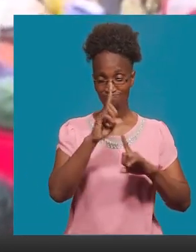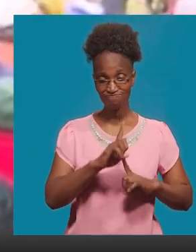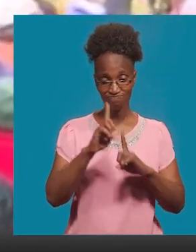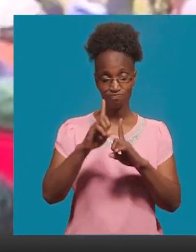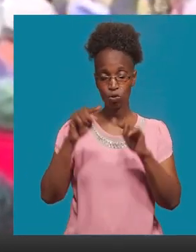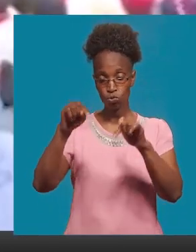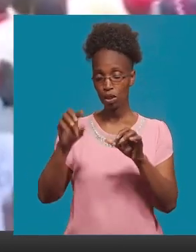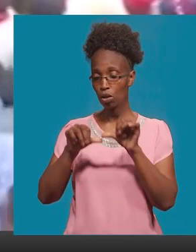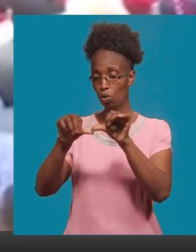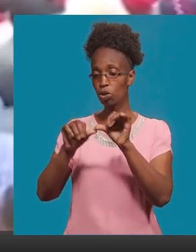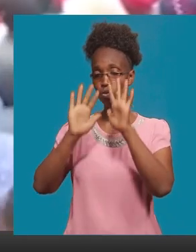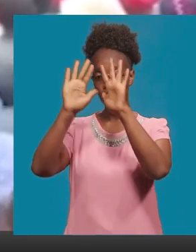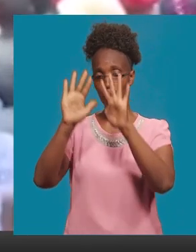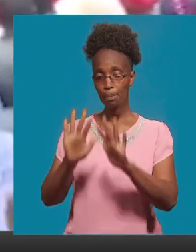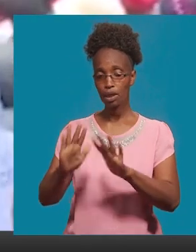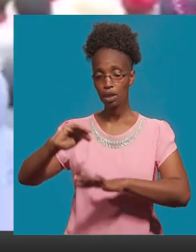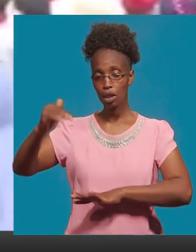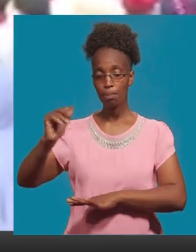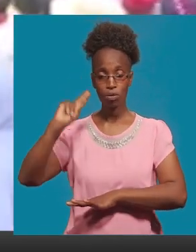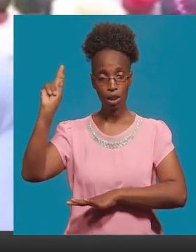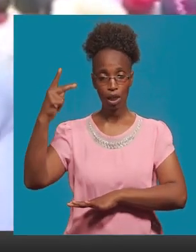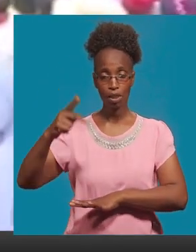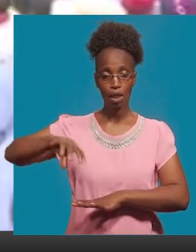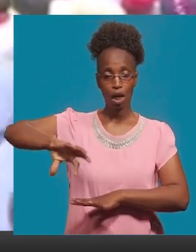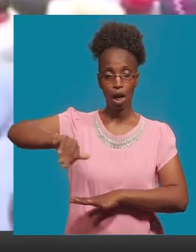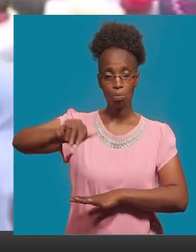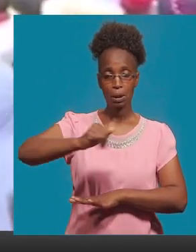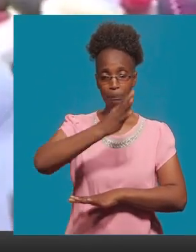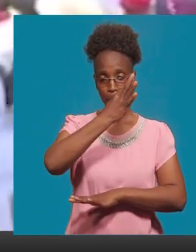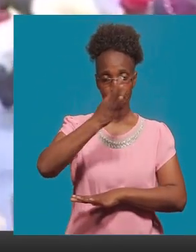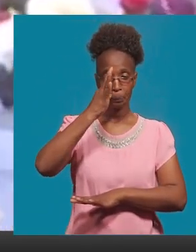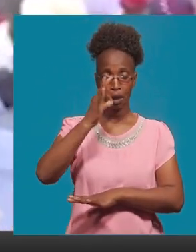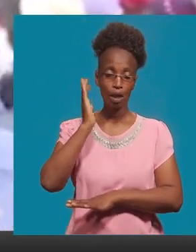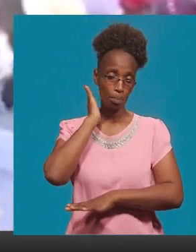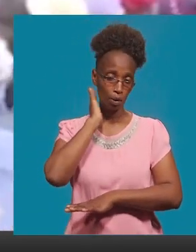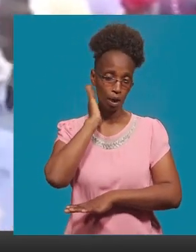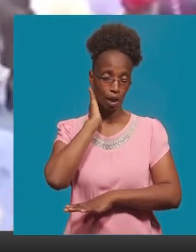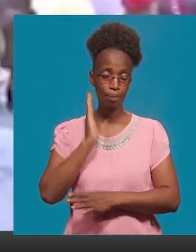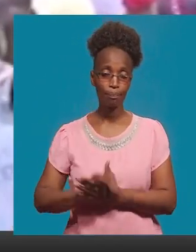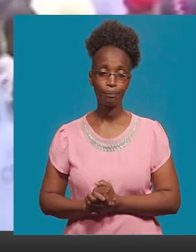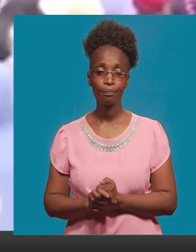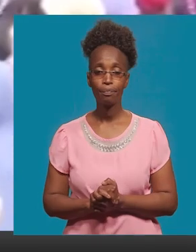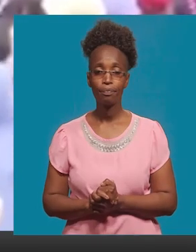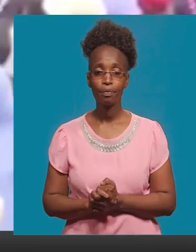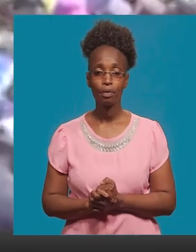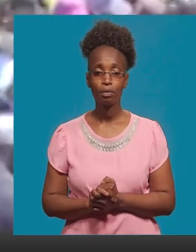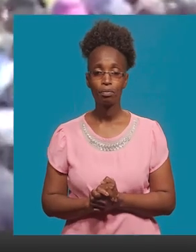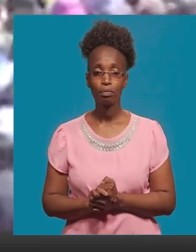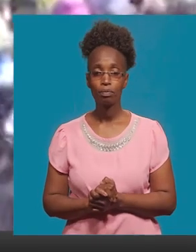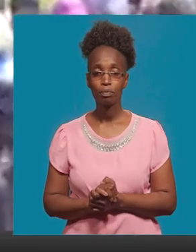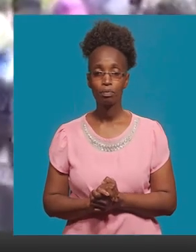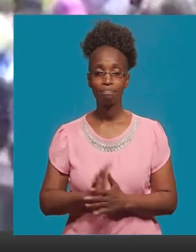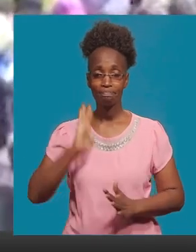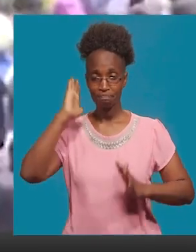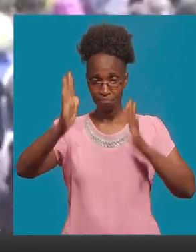wake leo walieneza injili hii kileleni mwa mlima Kenya, kaunti ya Nyeri na Murang'a.